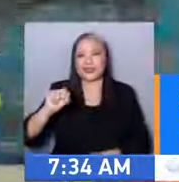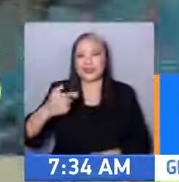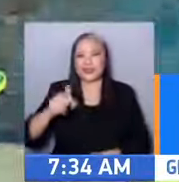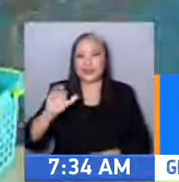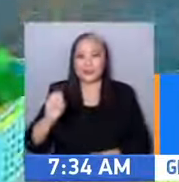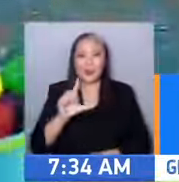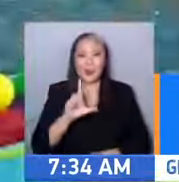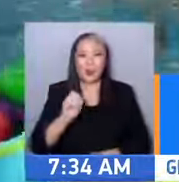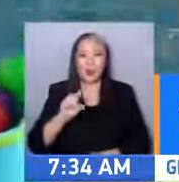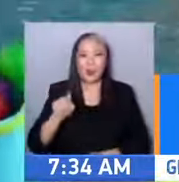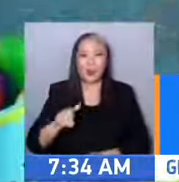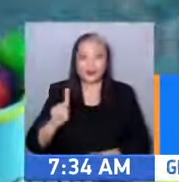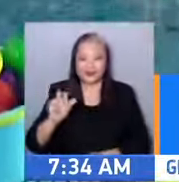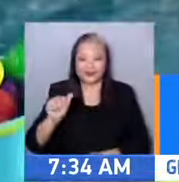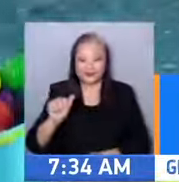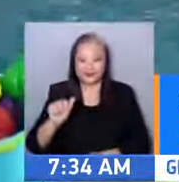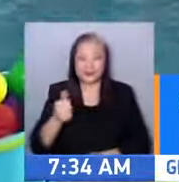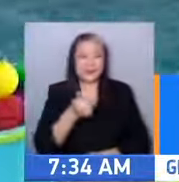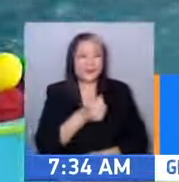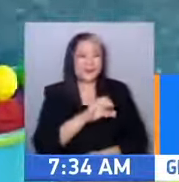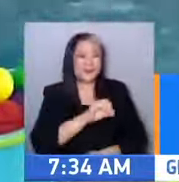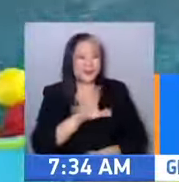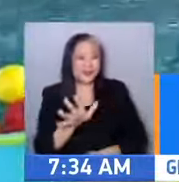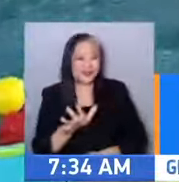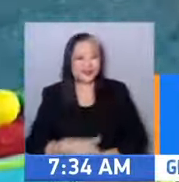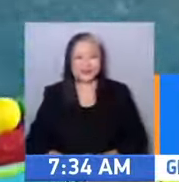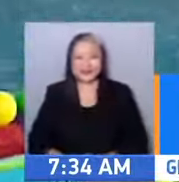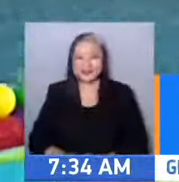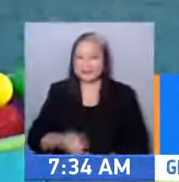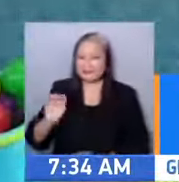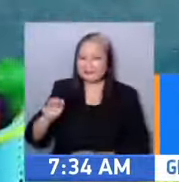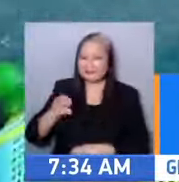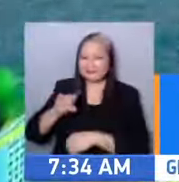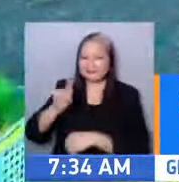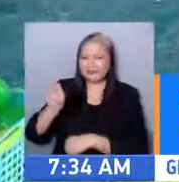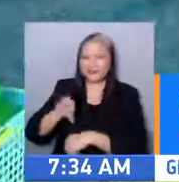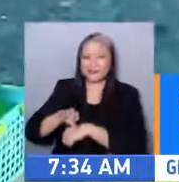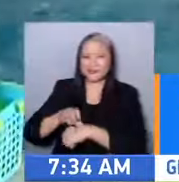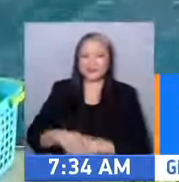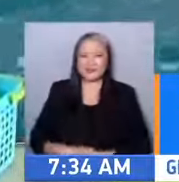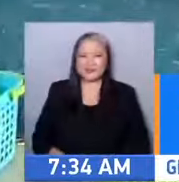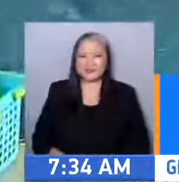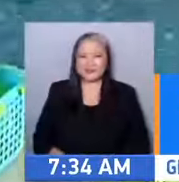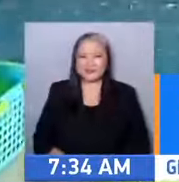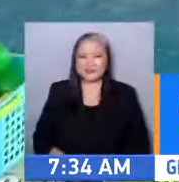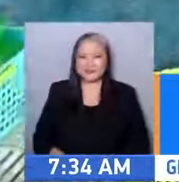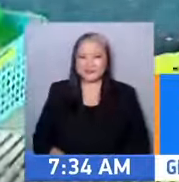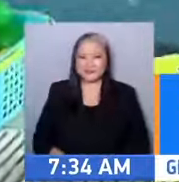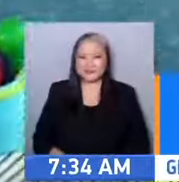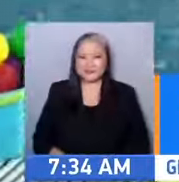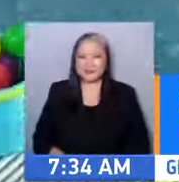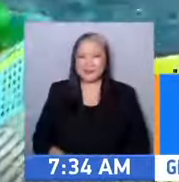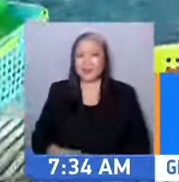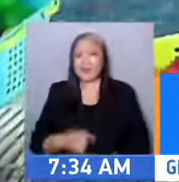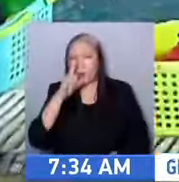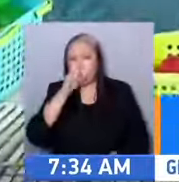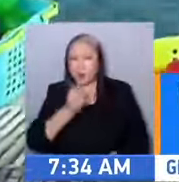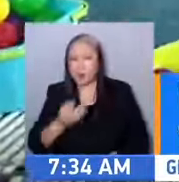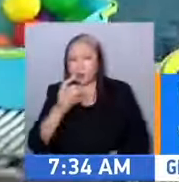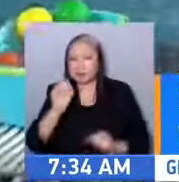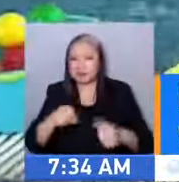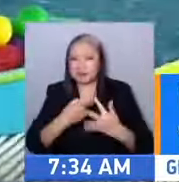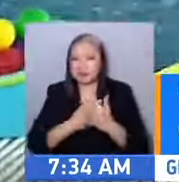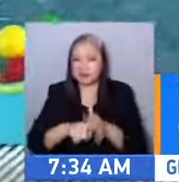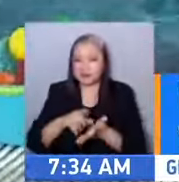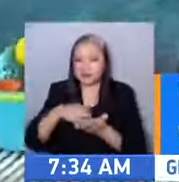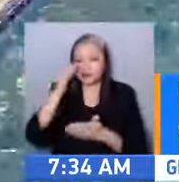Jenzel! Ayan po, Coach. Tanong ko lang po, Coach. Ha. Ano po ba yung mga, ilang taon pala pwedeng mag-start? Kasi may nakikita ko may mga kids